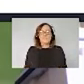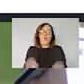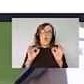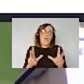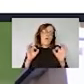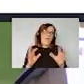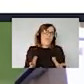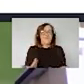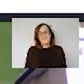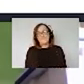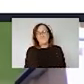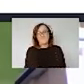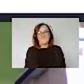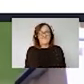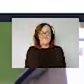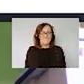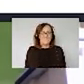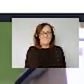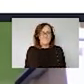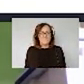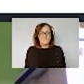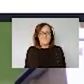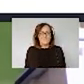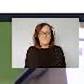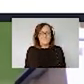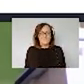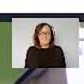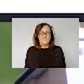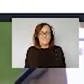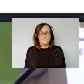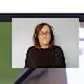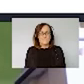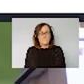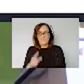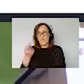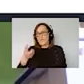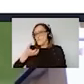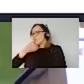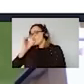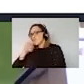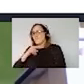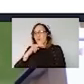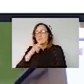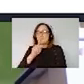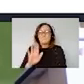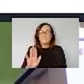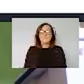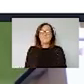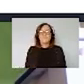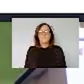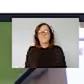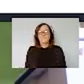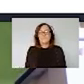tutaj As, drodzy Państwo, As mógł się pojawić z filmu też, ja sobie wezmę łyka wody tylko. No i